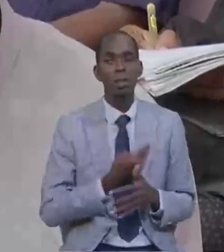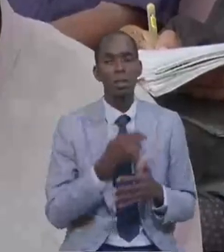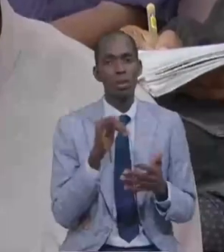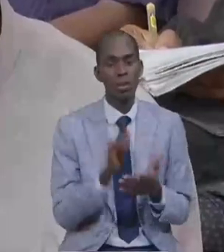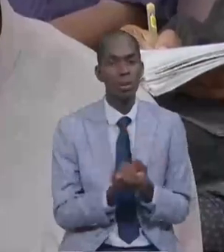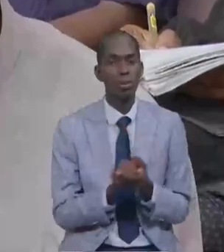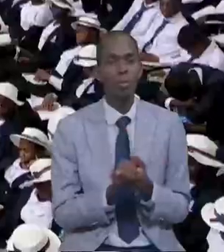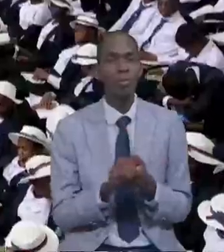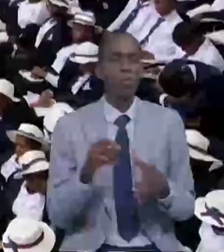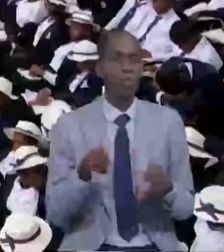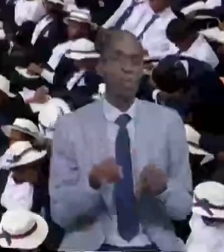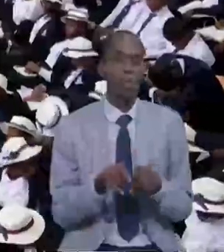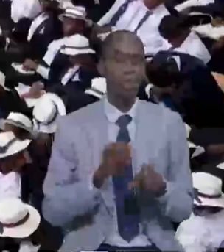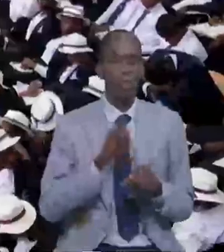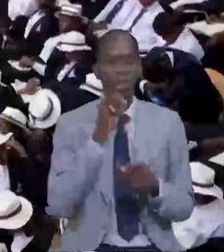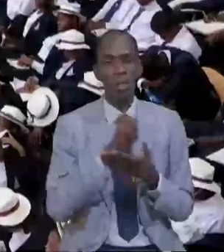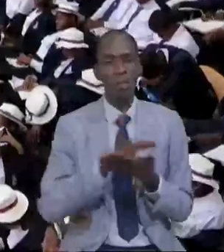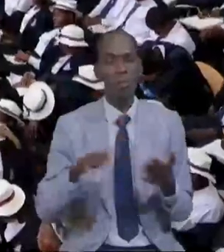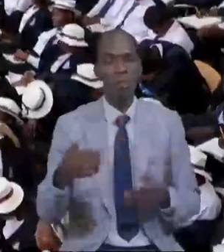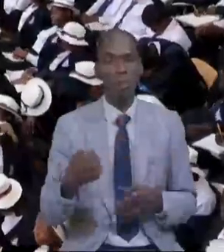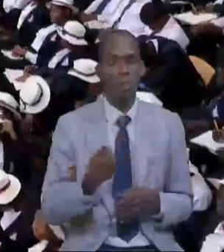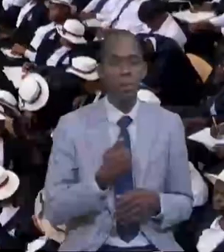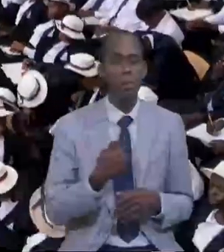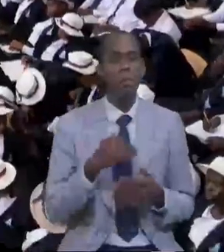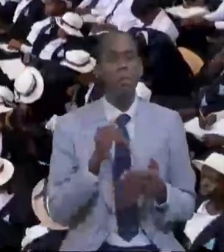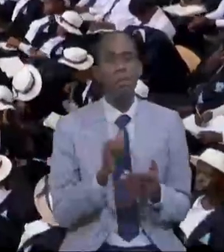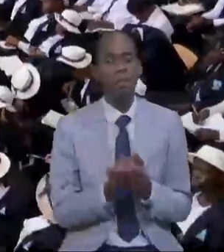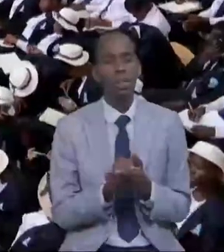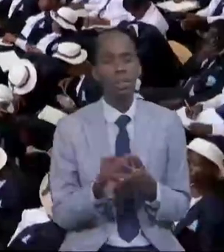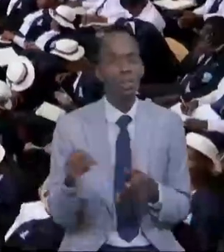soient sanctifiés par la vérité.